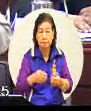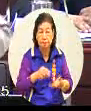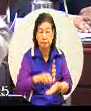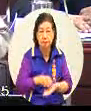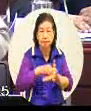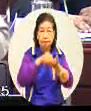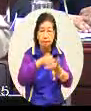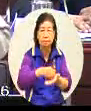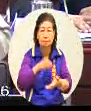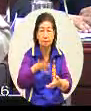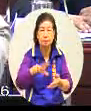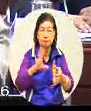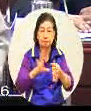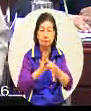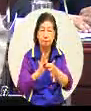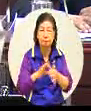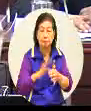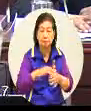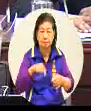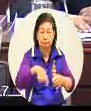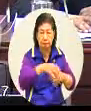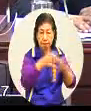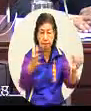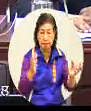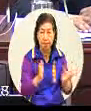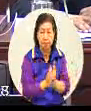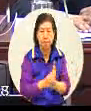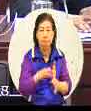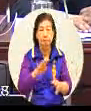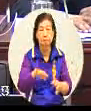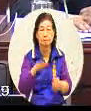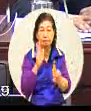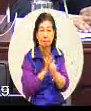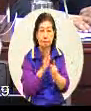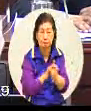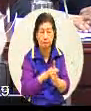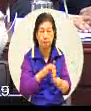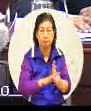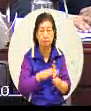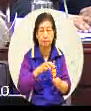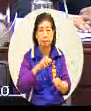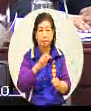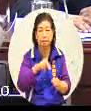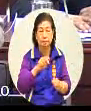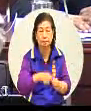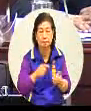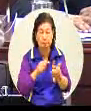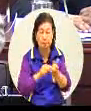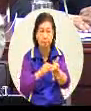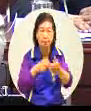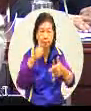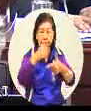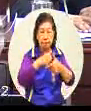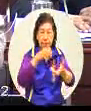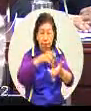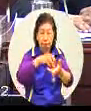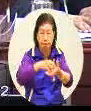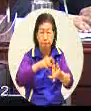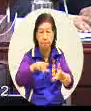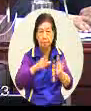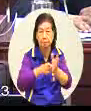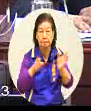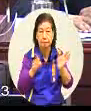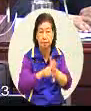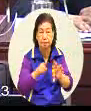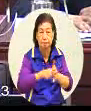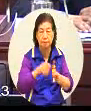出相关的这个部分，做把关的申请建造的时候，我们会在那里来给我们